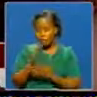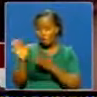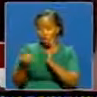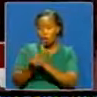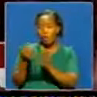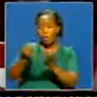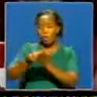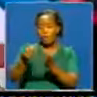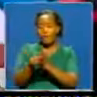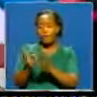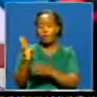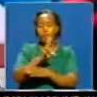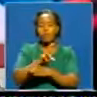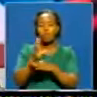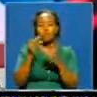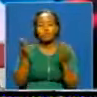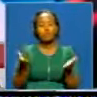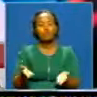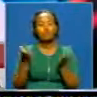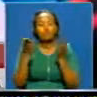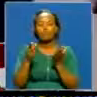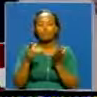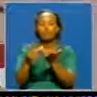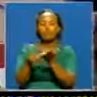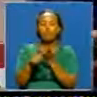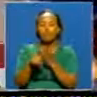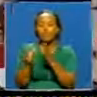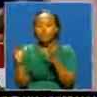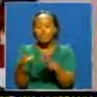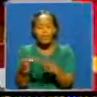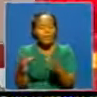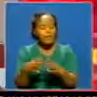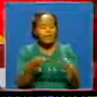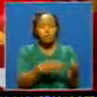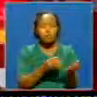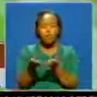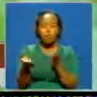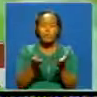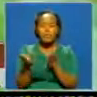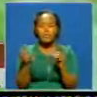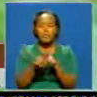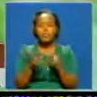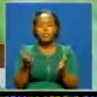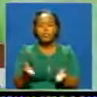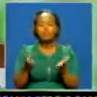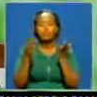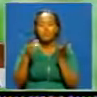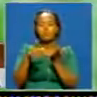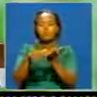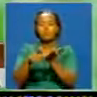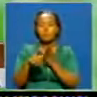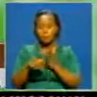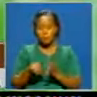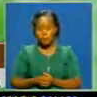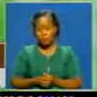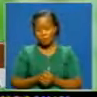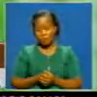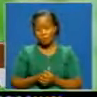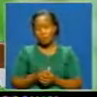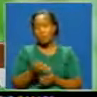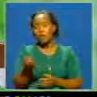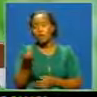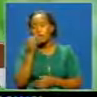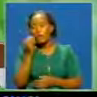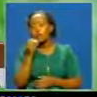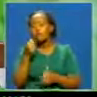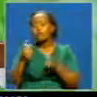zitatumiwa kuimarisha utoaji mikopo kwa biashara ndogo ndogo na kuboresha kiwango cha mtaji. Kwingineko, ingawa chakula kinachokuzwa